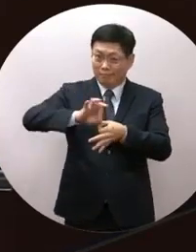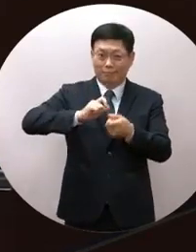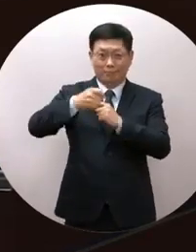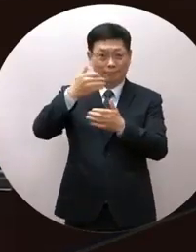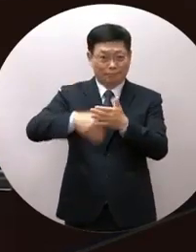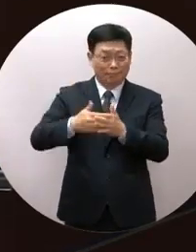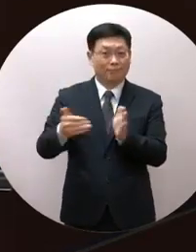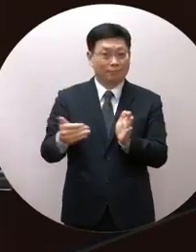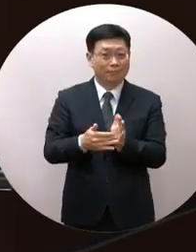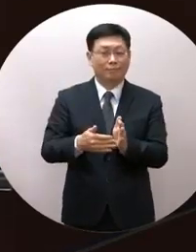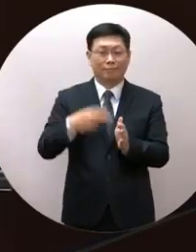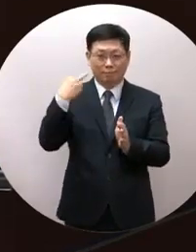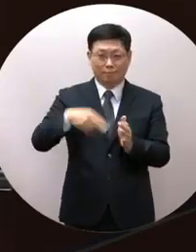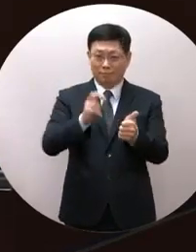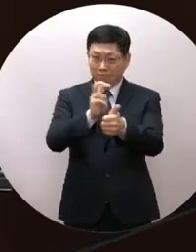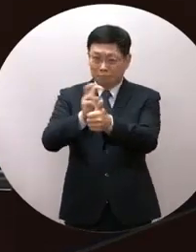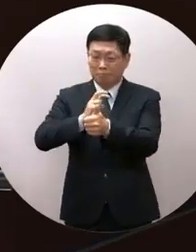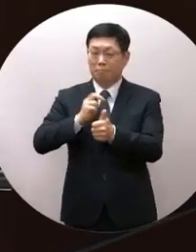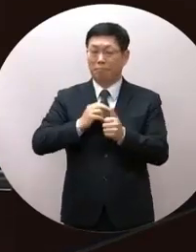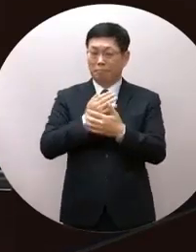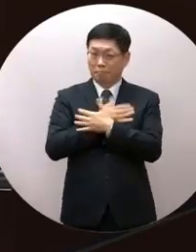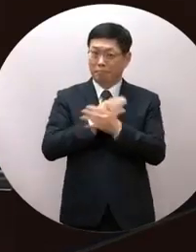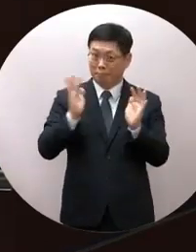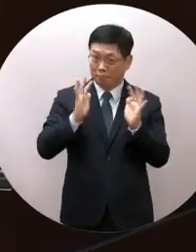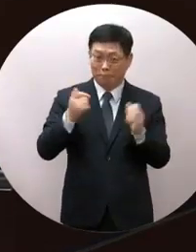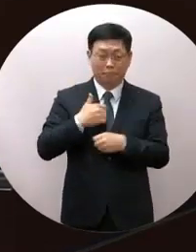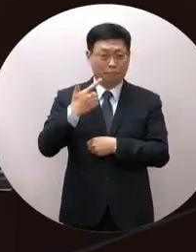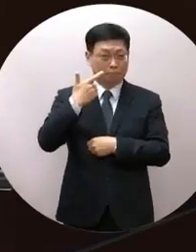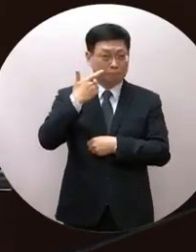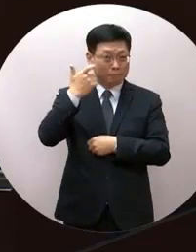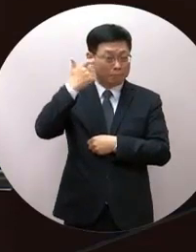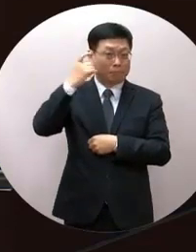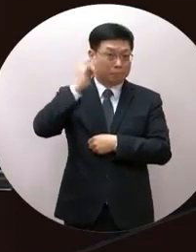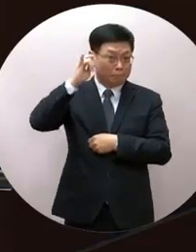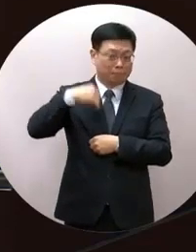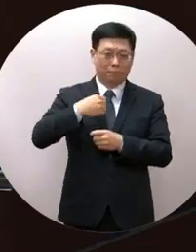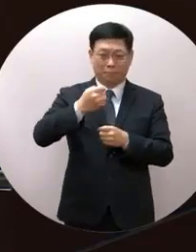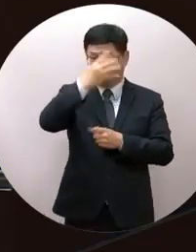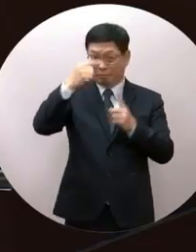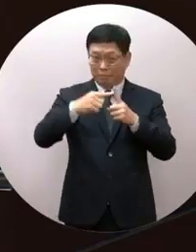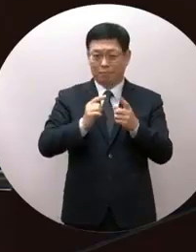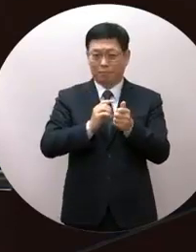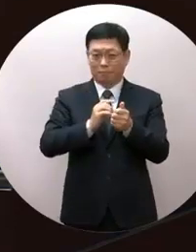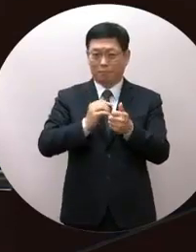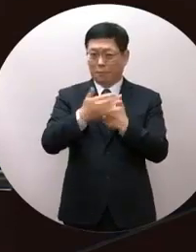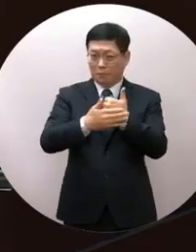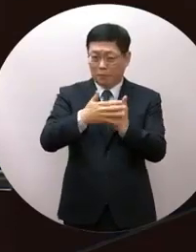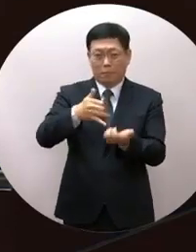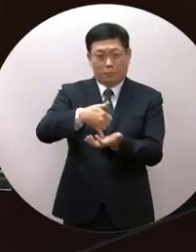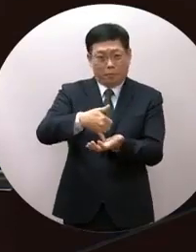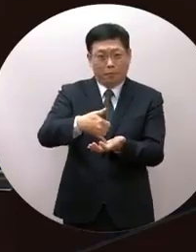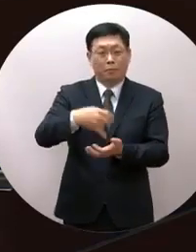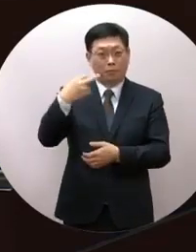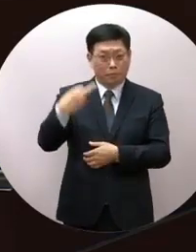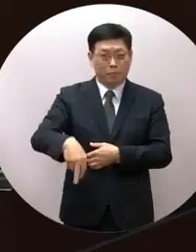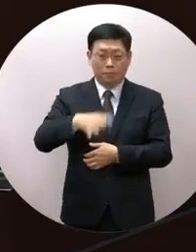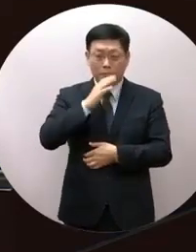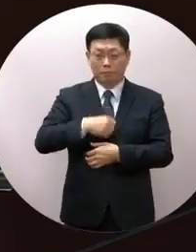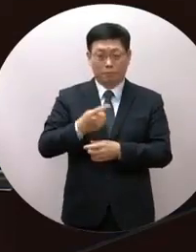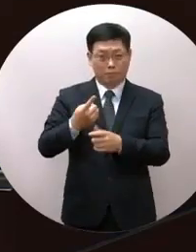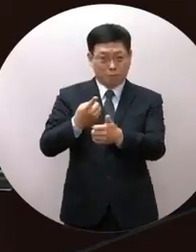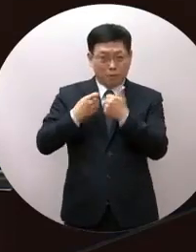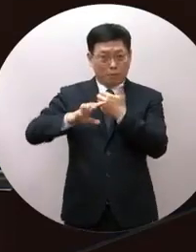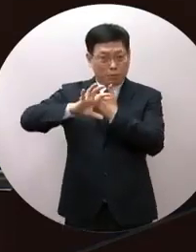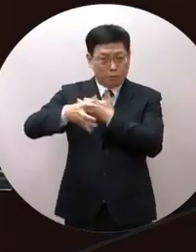税增福利，更照顾幼儿、长者、年轻人，保障弱势，也吸引国内外大